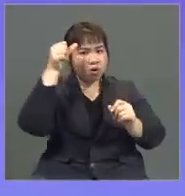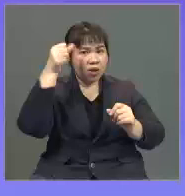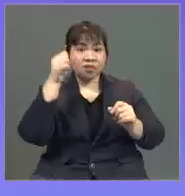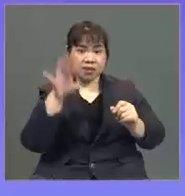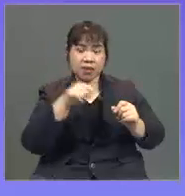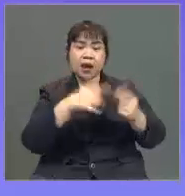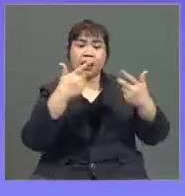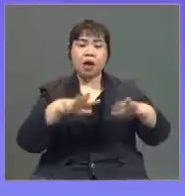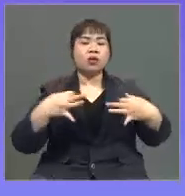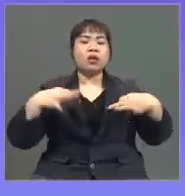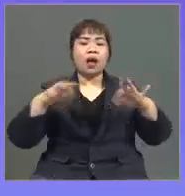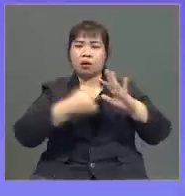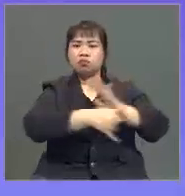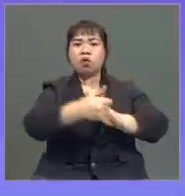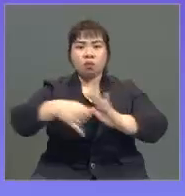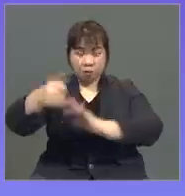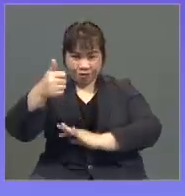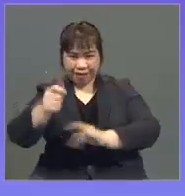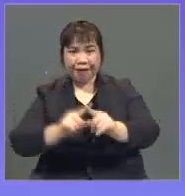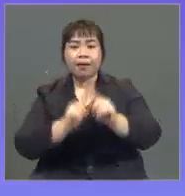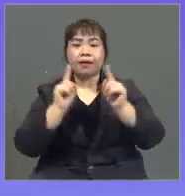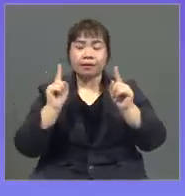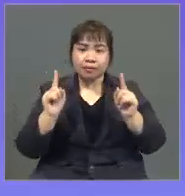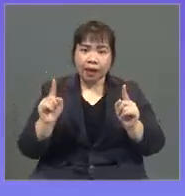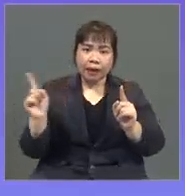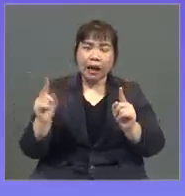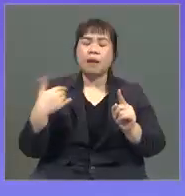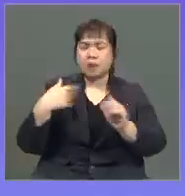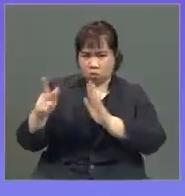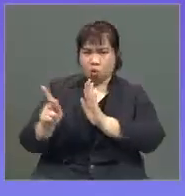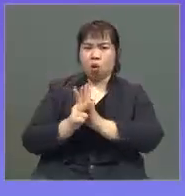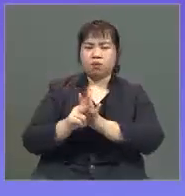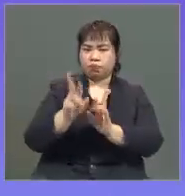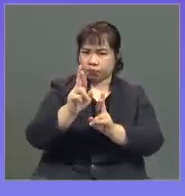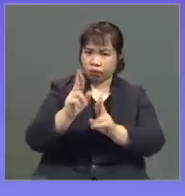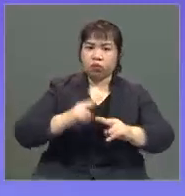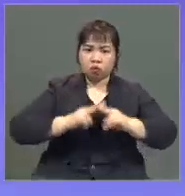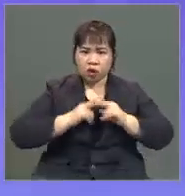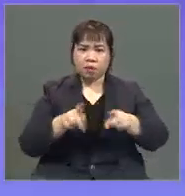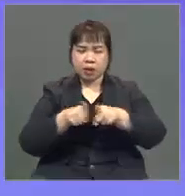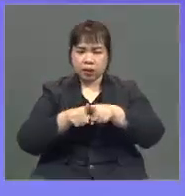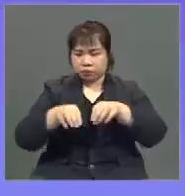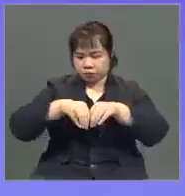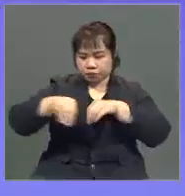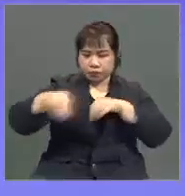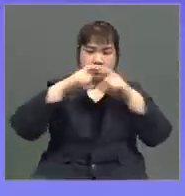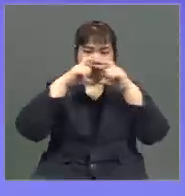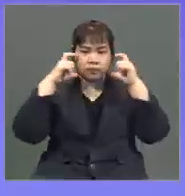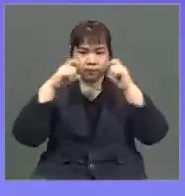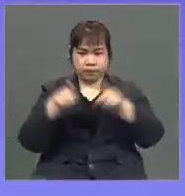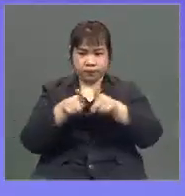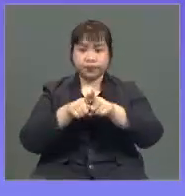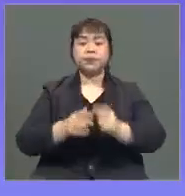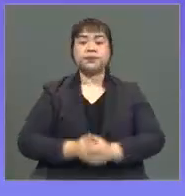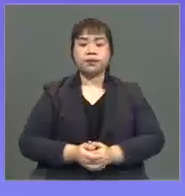เสร็จปุ๊บก็สามารถออกไปไหนมาไหนได้แต่ว่าออกไปไหนมาไหนก็เองออกไปไหนมาไหนแบบมีข้อแม้ก็คือจะต้องระมัดระวังตัวเองอยู่รักษาระยะหากว่าใส่หน้ากากต่าง